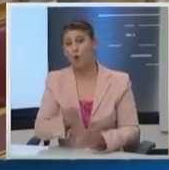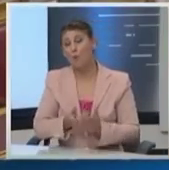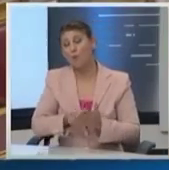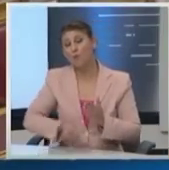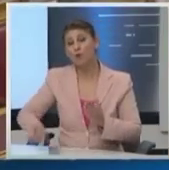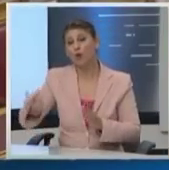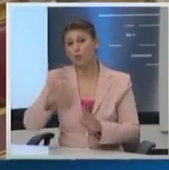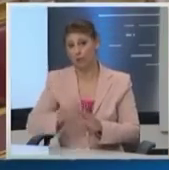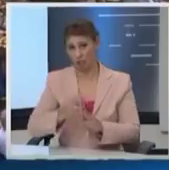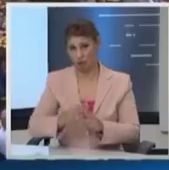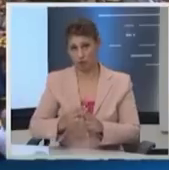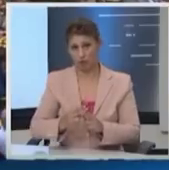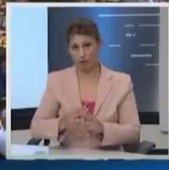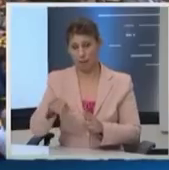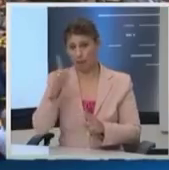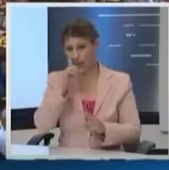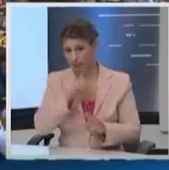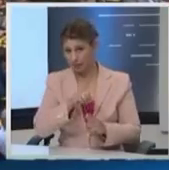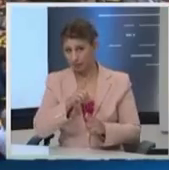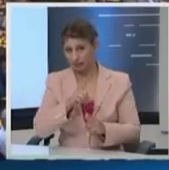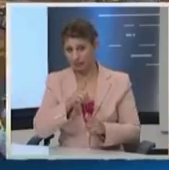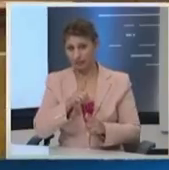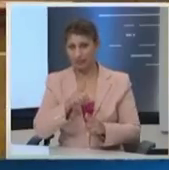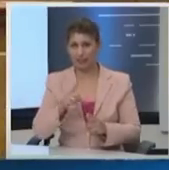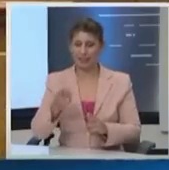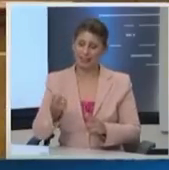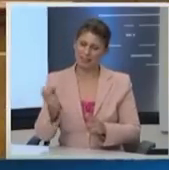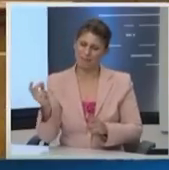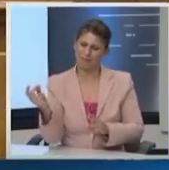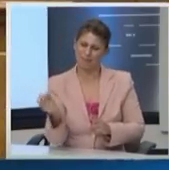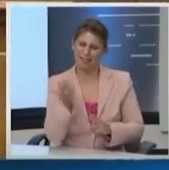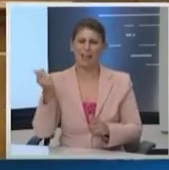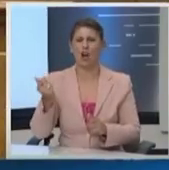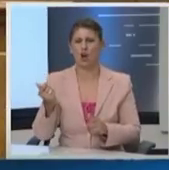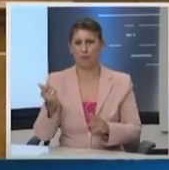σημασία από τα ψέματα και τις λαθροχειρίες του κ. Μητσοτάκη